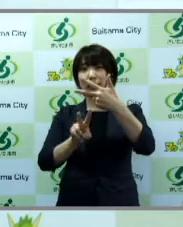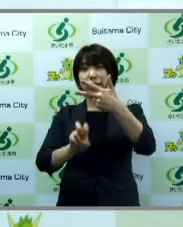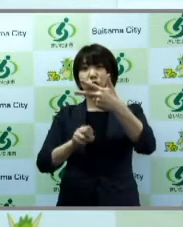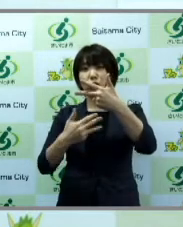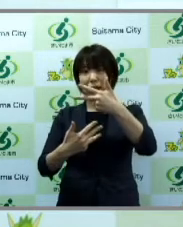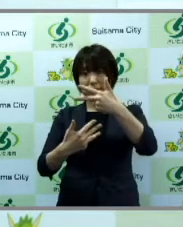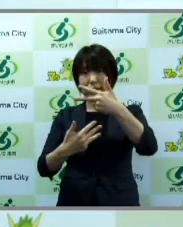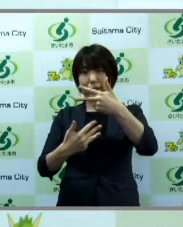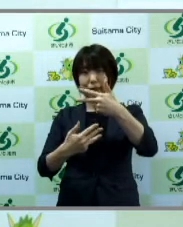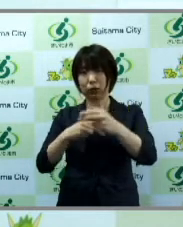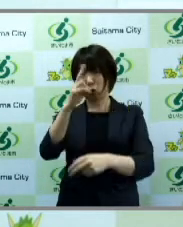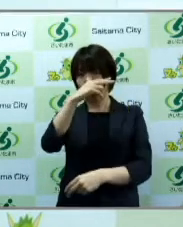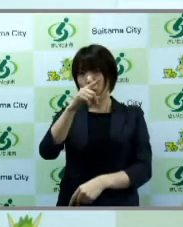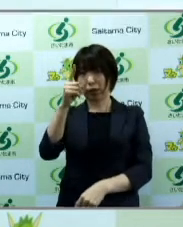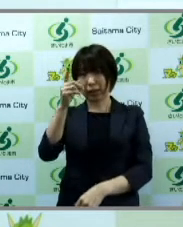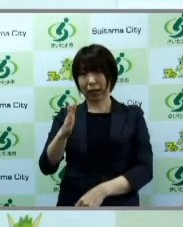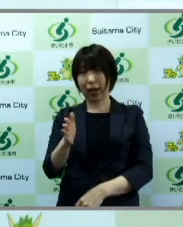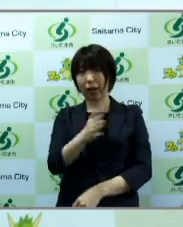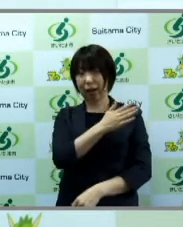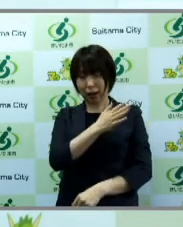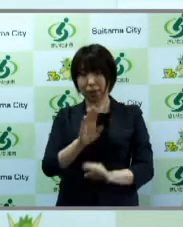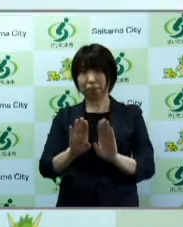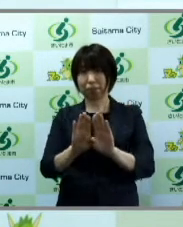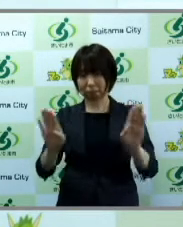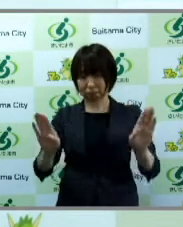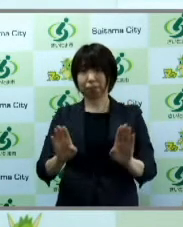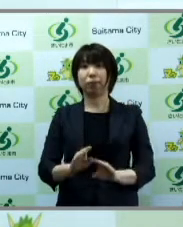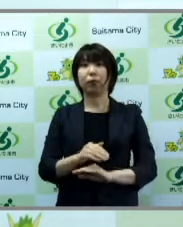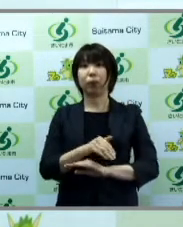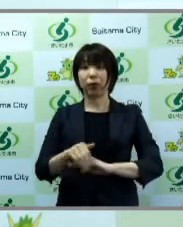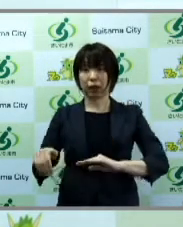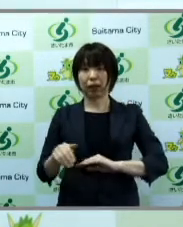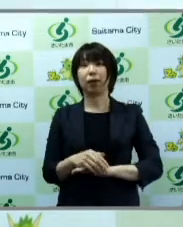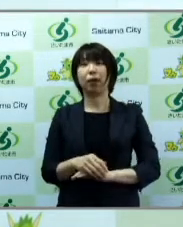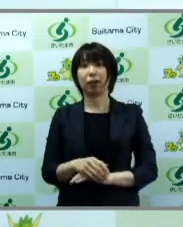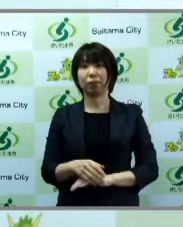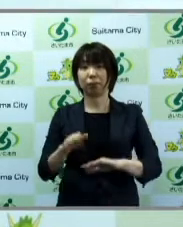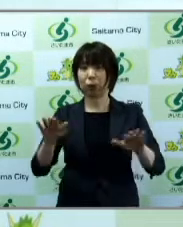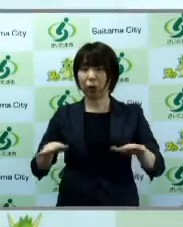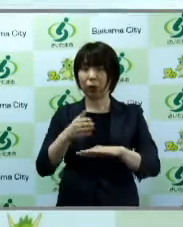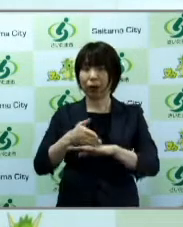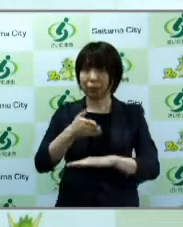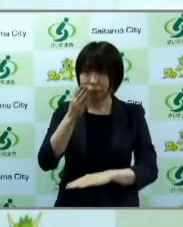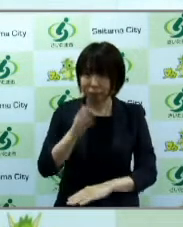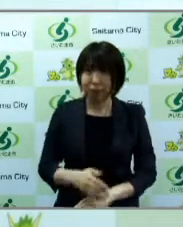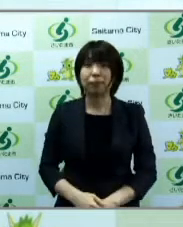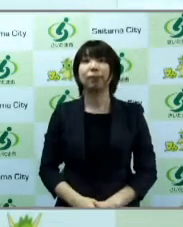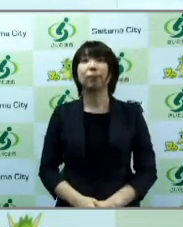日午後1時30分からを予定しております。本日はありがとうございました。